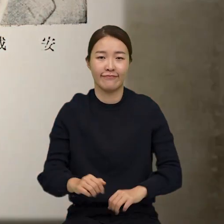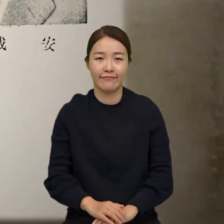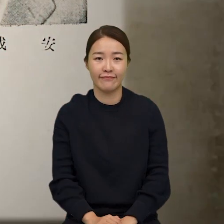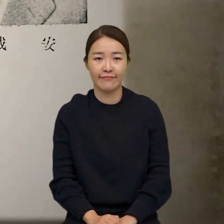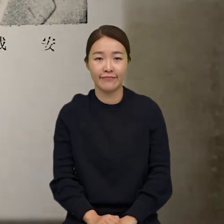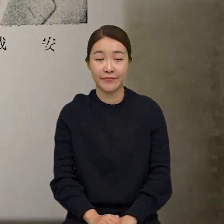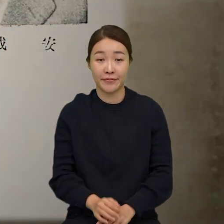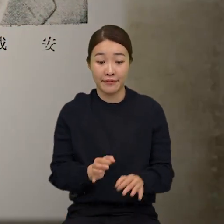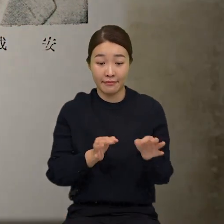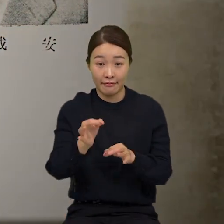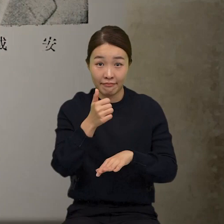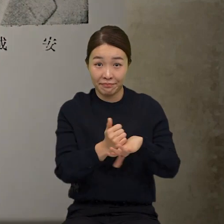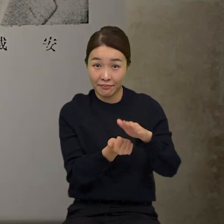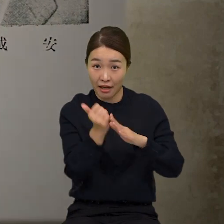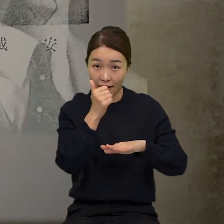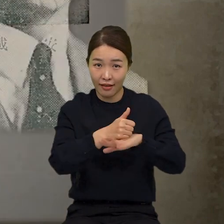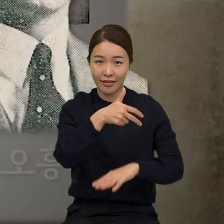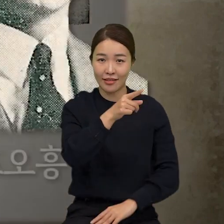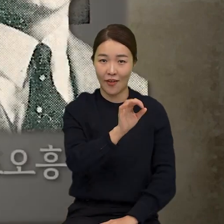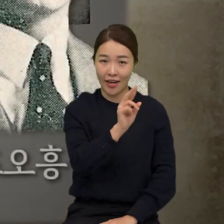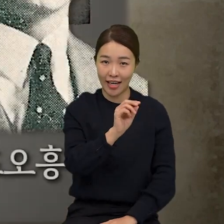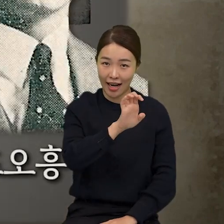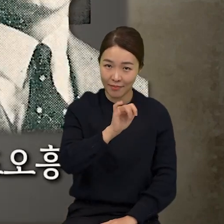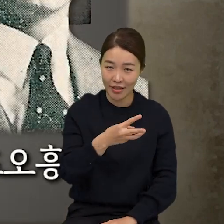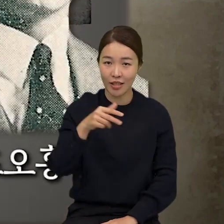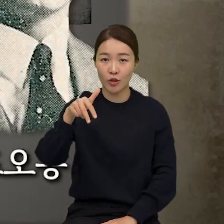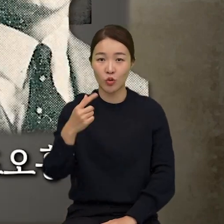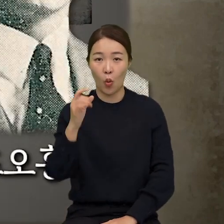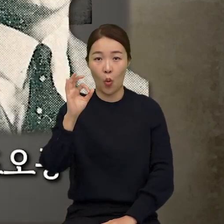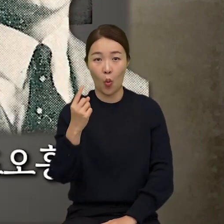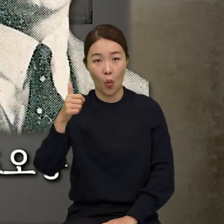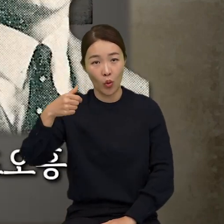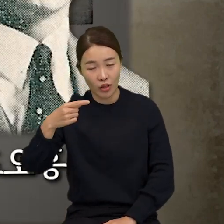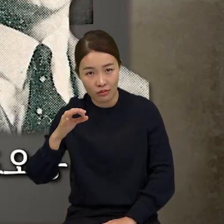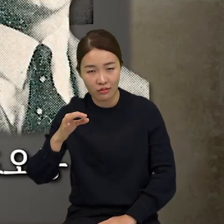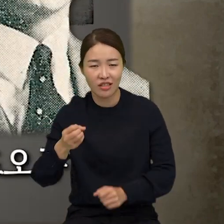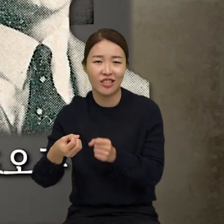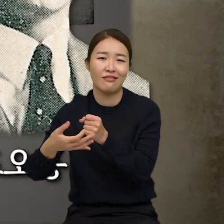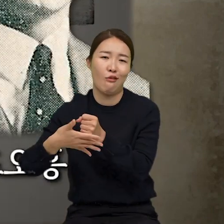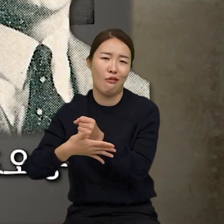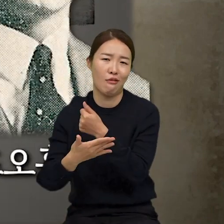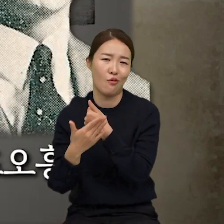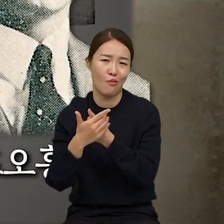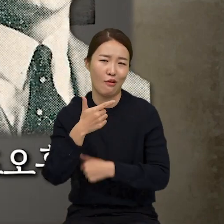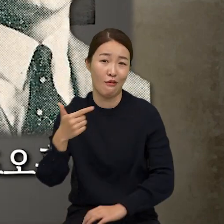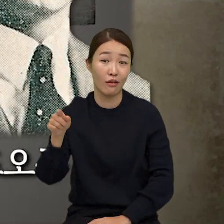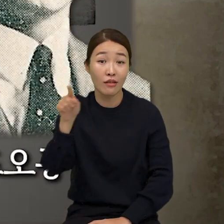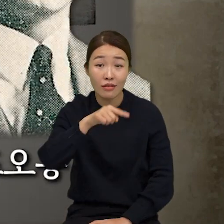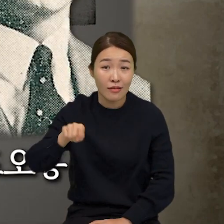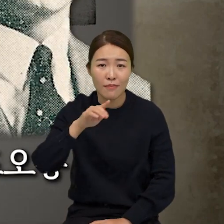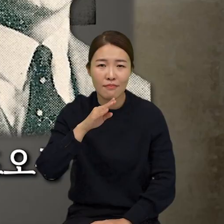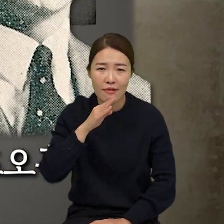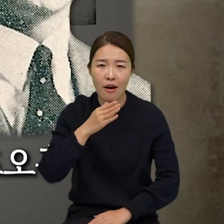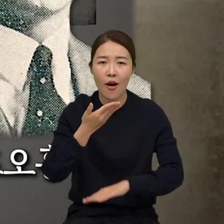사업의 성공에는 정양필과 조우흥의 영향이 컸고 한인 유학생들 역시 힘이